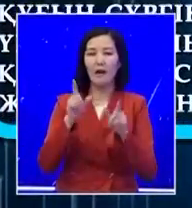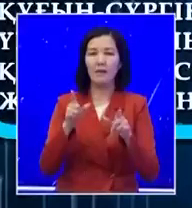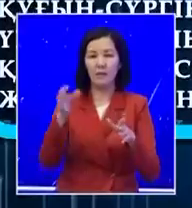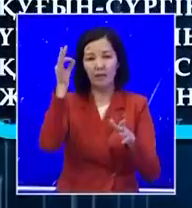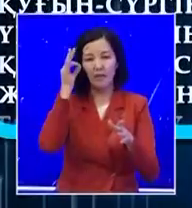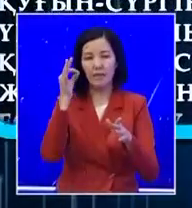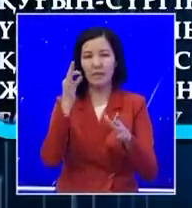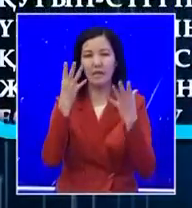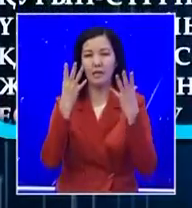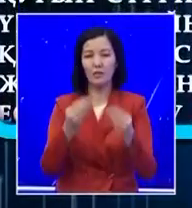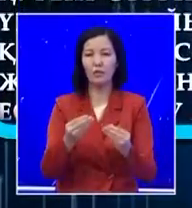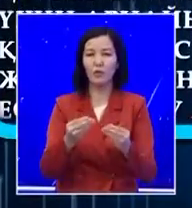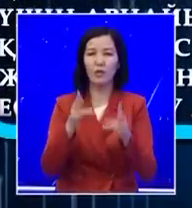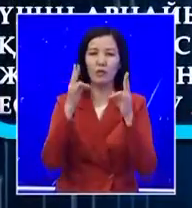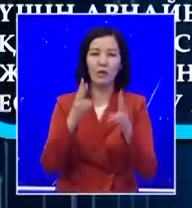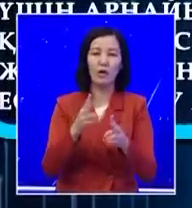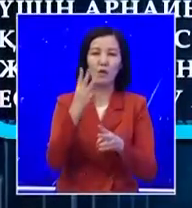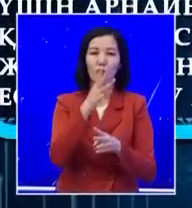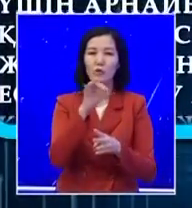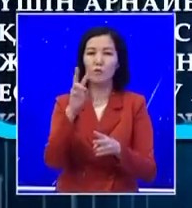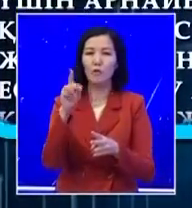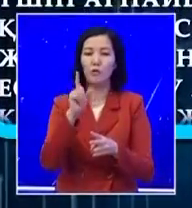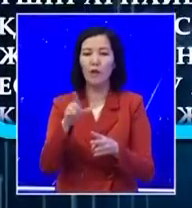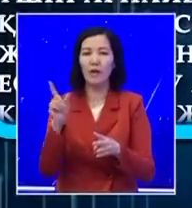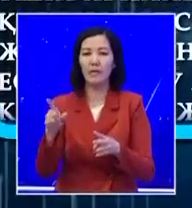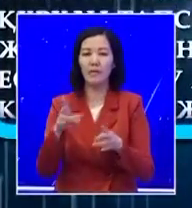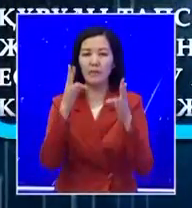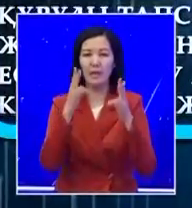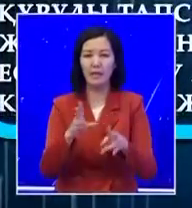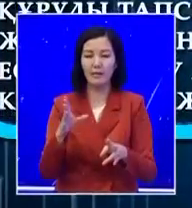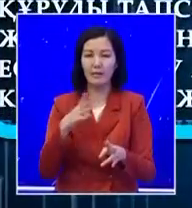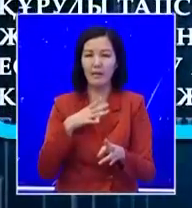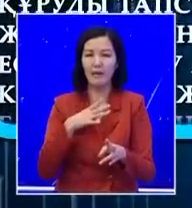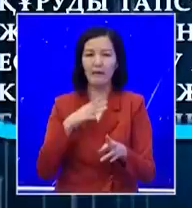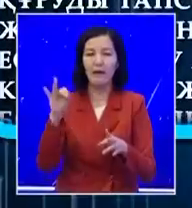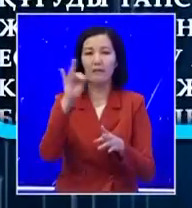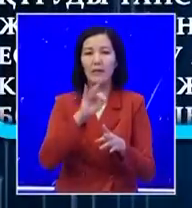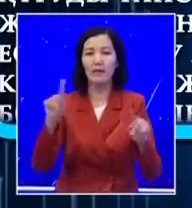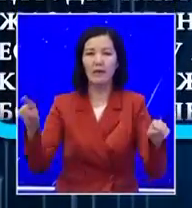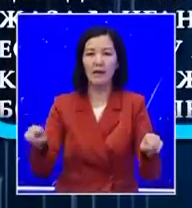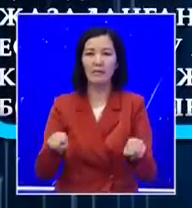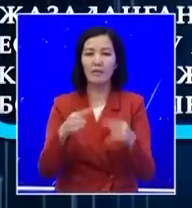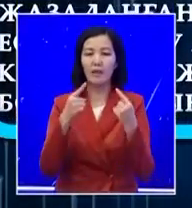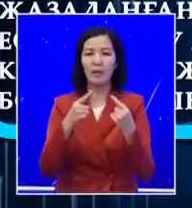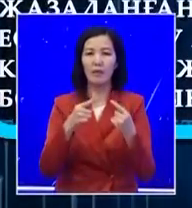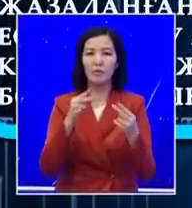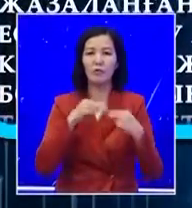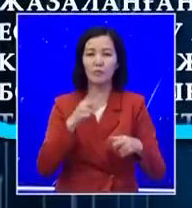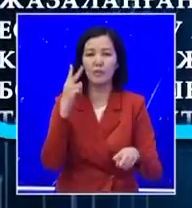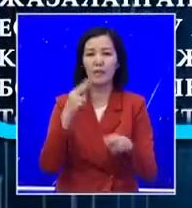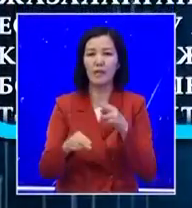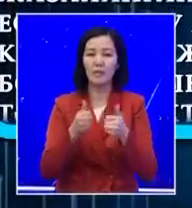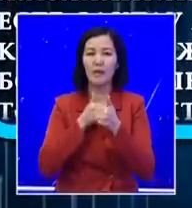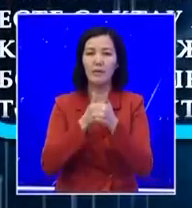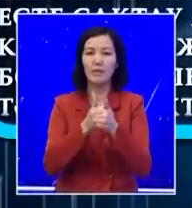Бұл зобалаңның қасіретін 3 миллионға жуық адам тартты. Тарихи әділдікті қалпына келтіру жұмыстарын аяқтап, саяси қуғын-сүргін